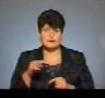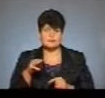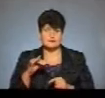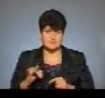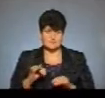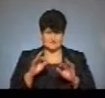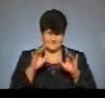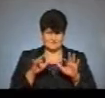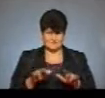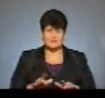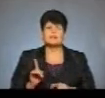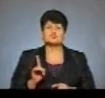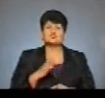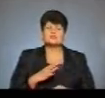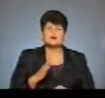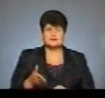сформулювати?